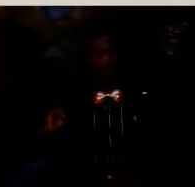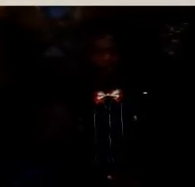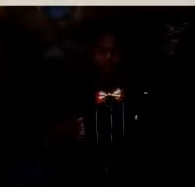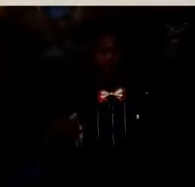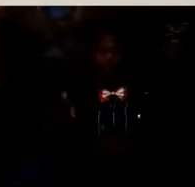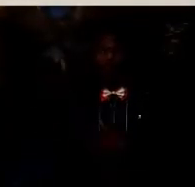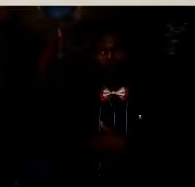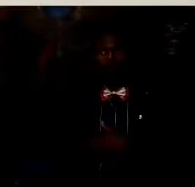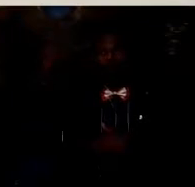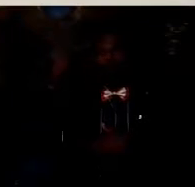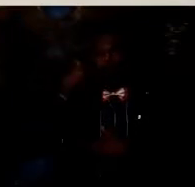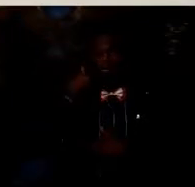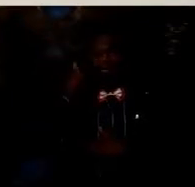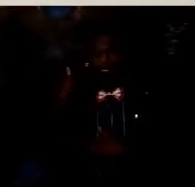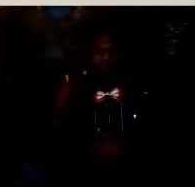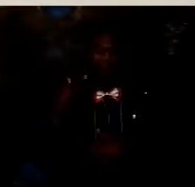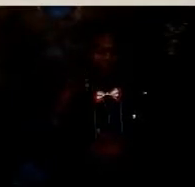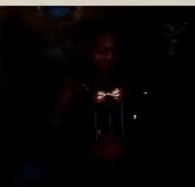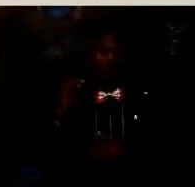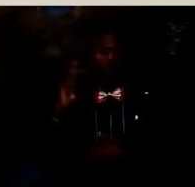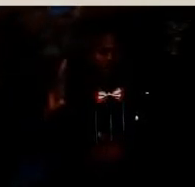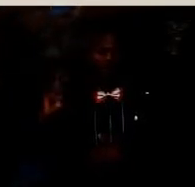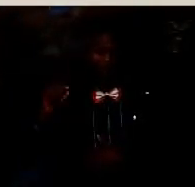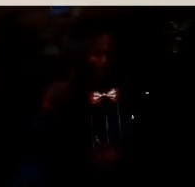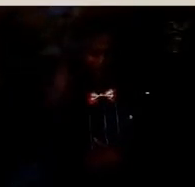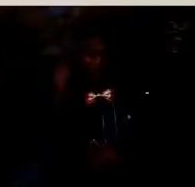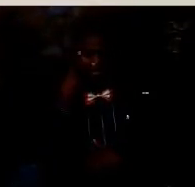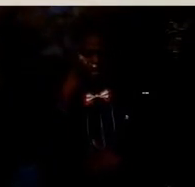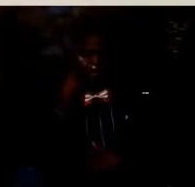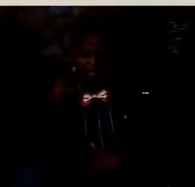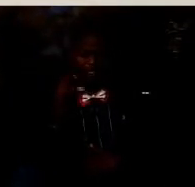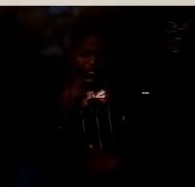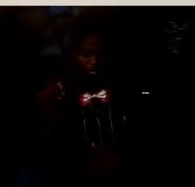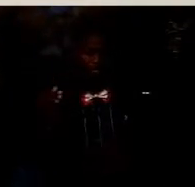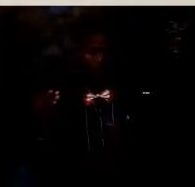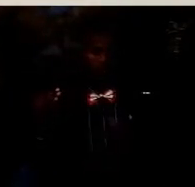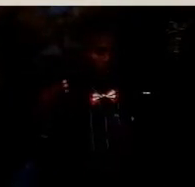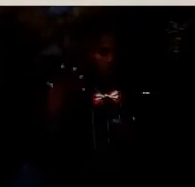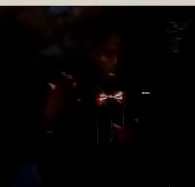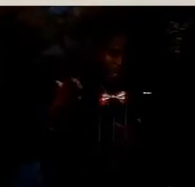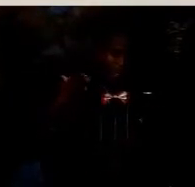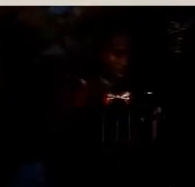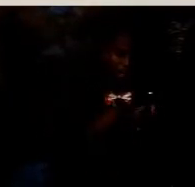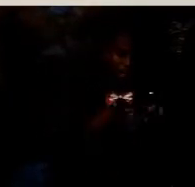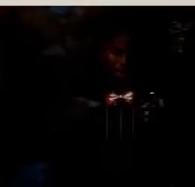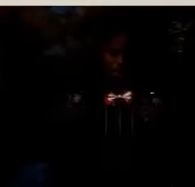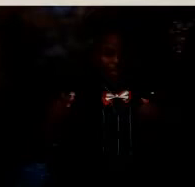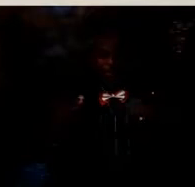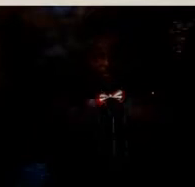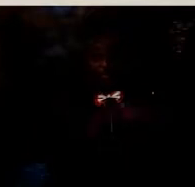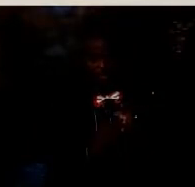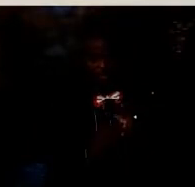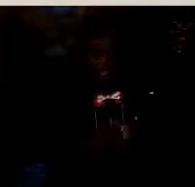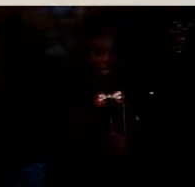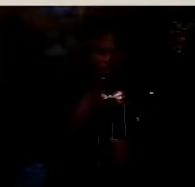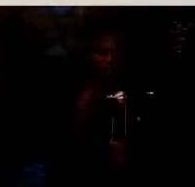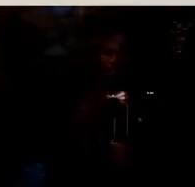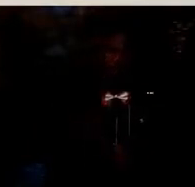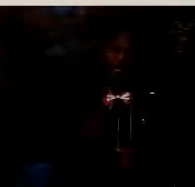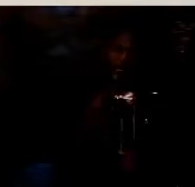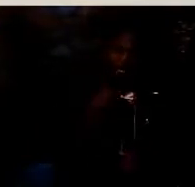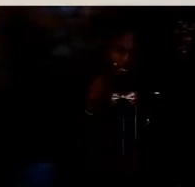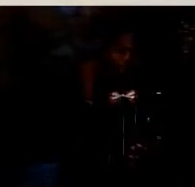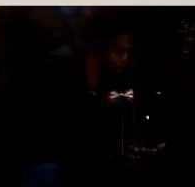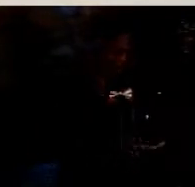Mungu anasema ndani ya Wafilipi 2 mstari wa 5 hadi mstari wa 9. Ikiwa umefika hapo, sema